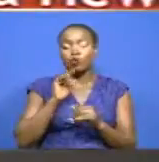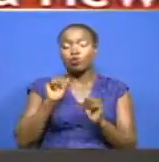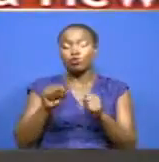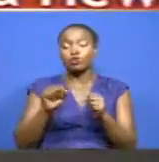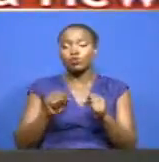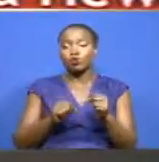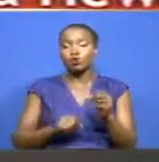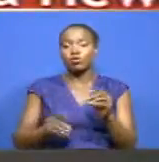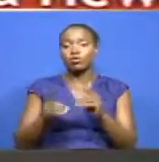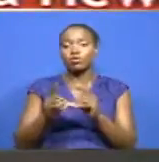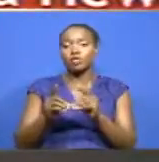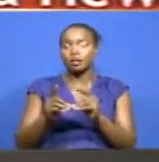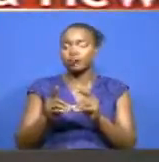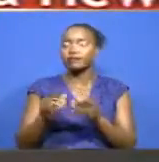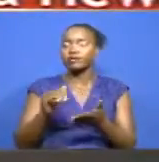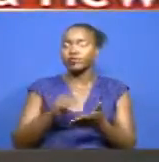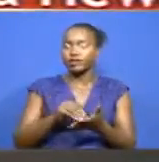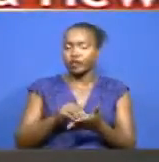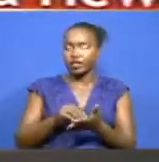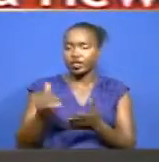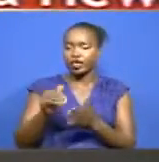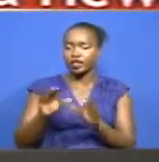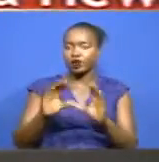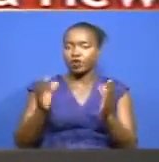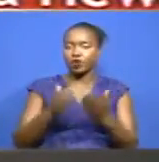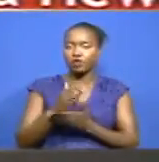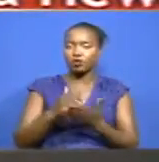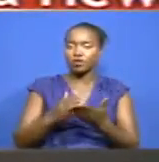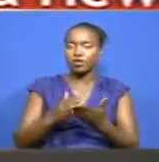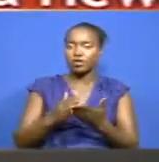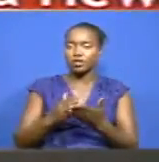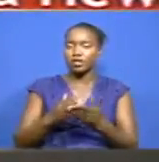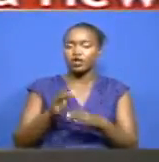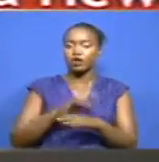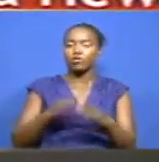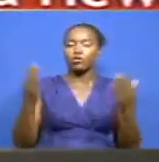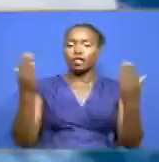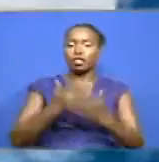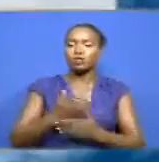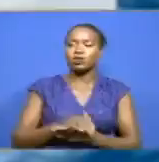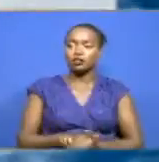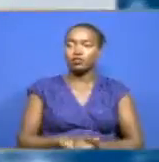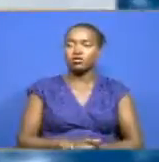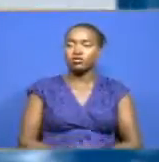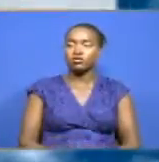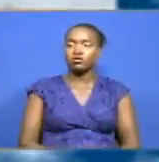na kuacha na utabiri wa hali ya hewa katika maeneo mengine duniani. Uwe na usiku mtulivu.